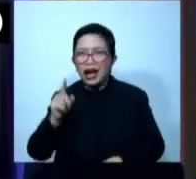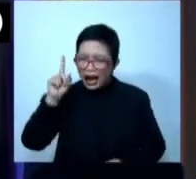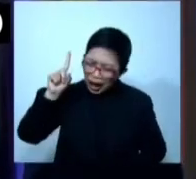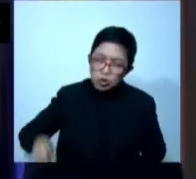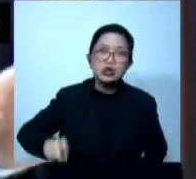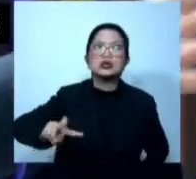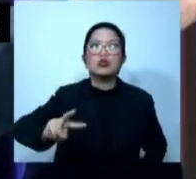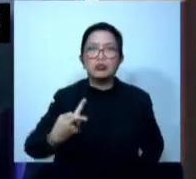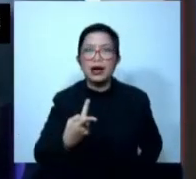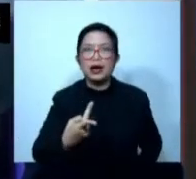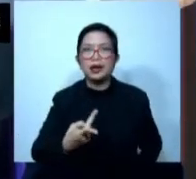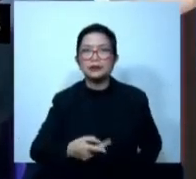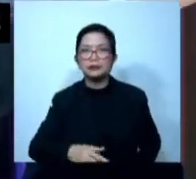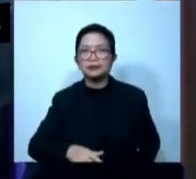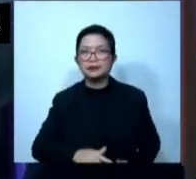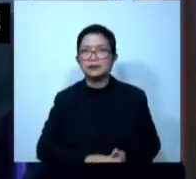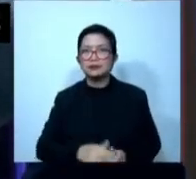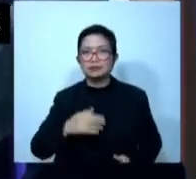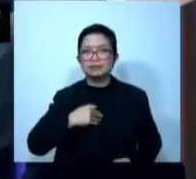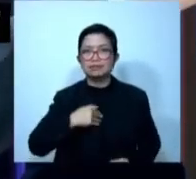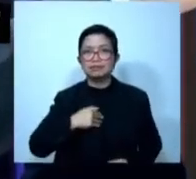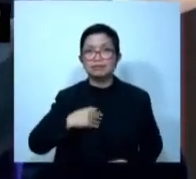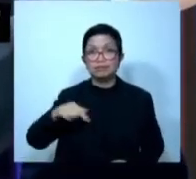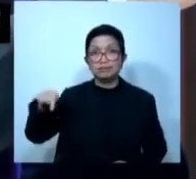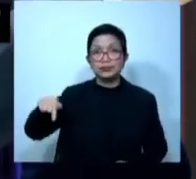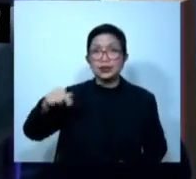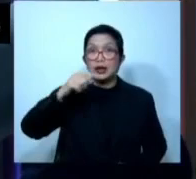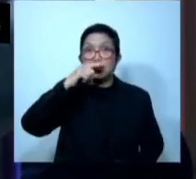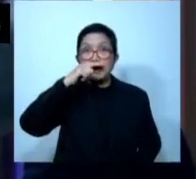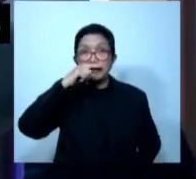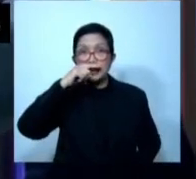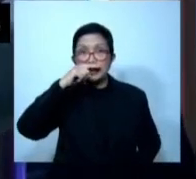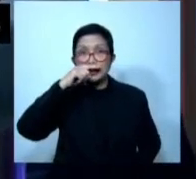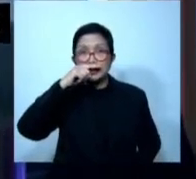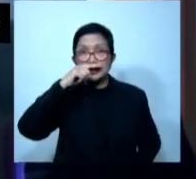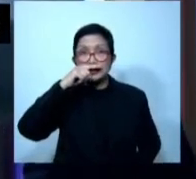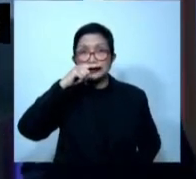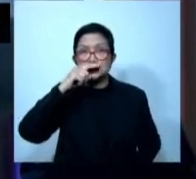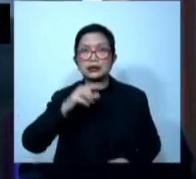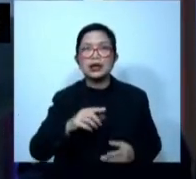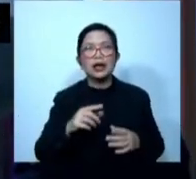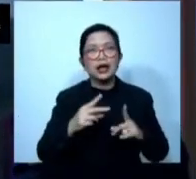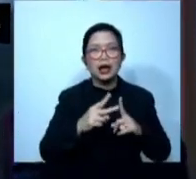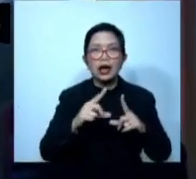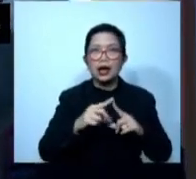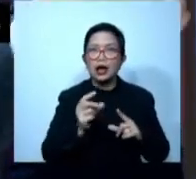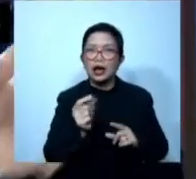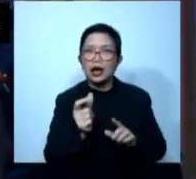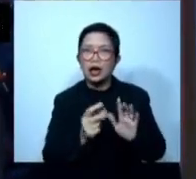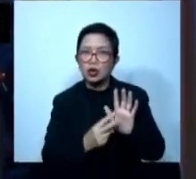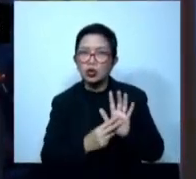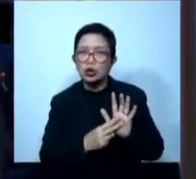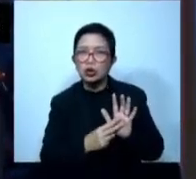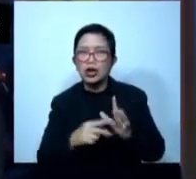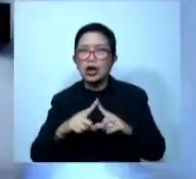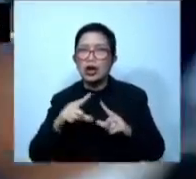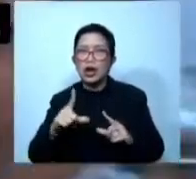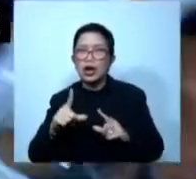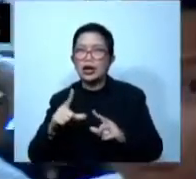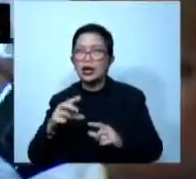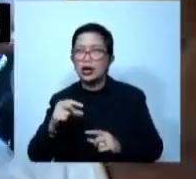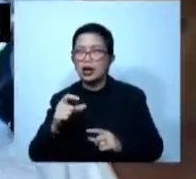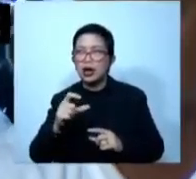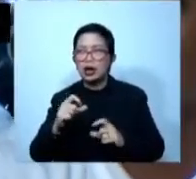penting, hadir bersama saya di sini, ayahnya Harun Ar-Rasyid. Harun Ar-Rasyid adalah anak